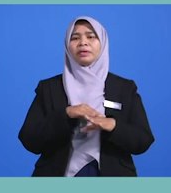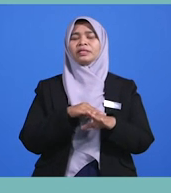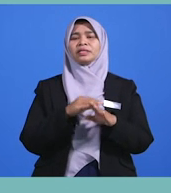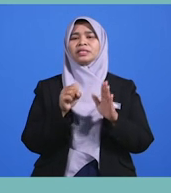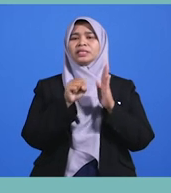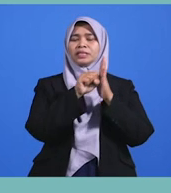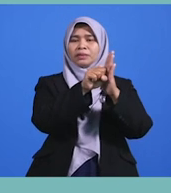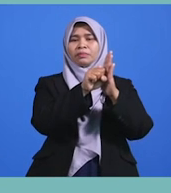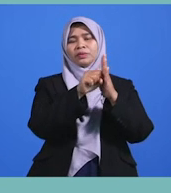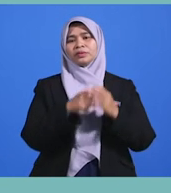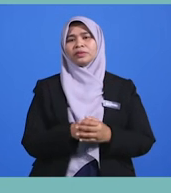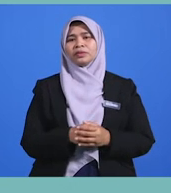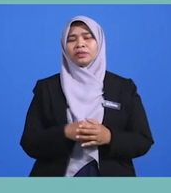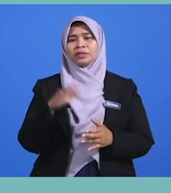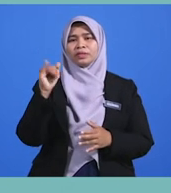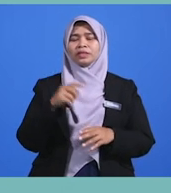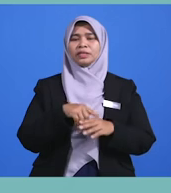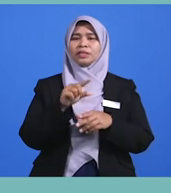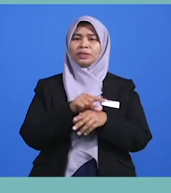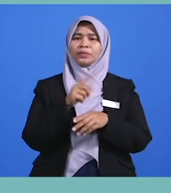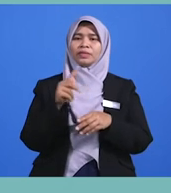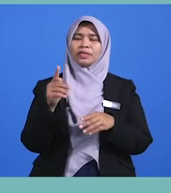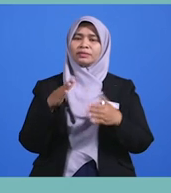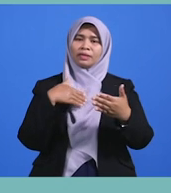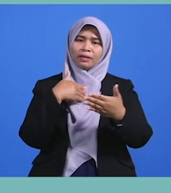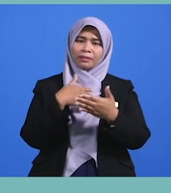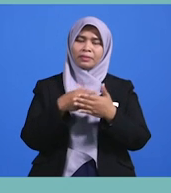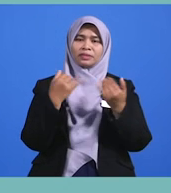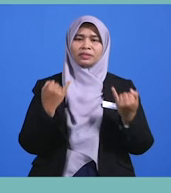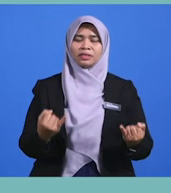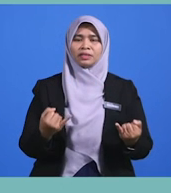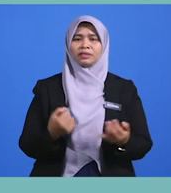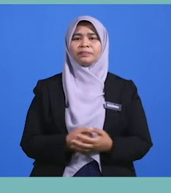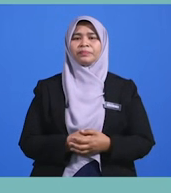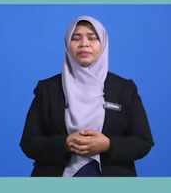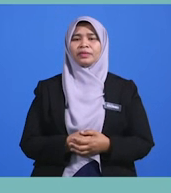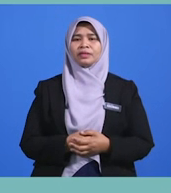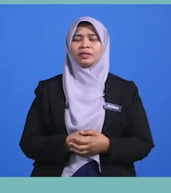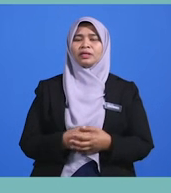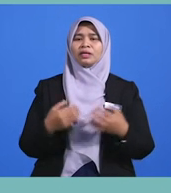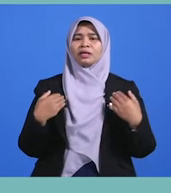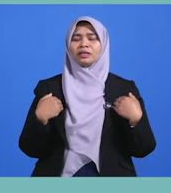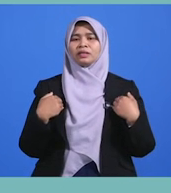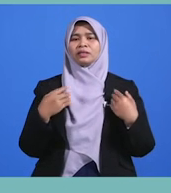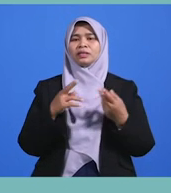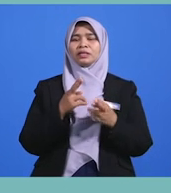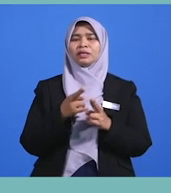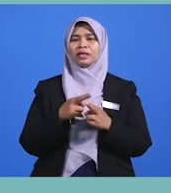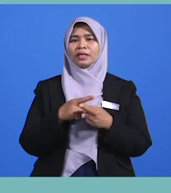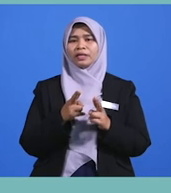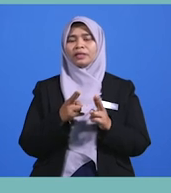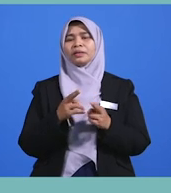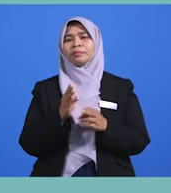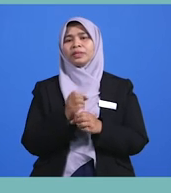lambang Jatanegara Malaysia yang digunakan sehingga sekarang. Pada perubahan dalam reka bentuk terakhir, beberapa